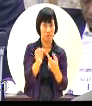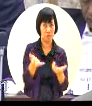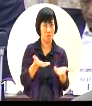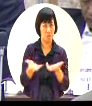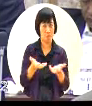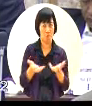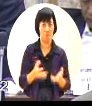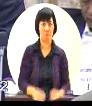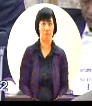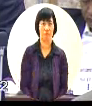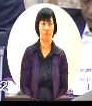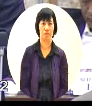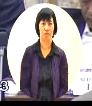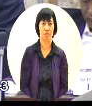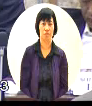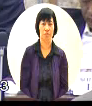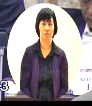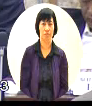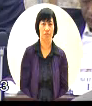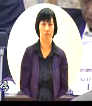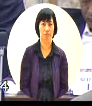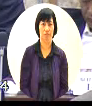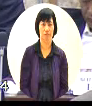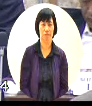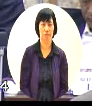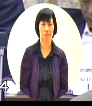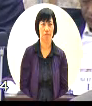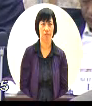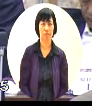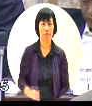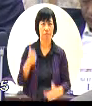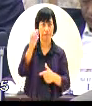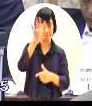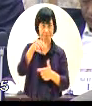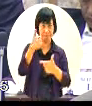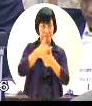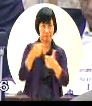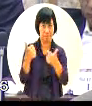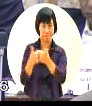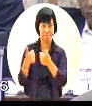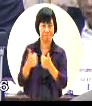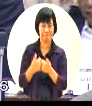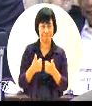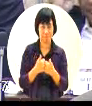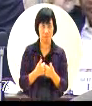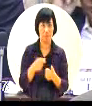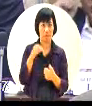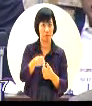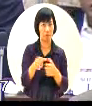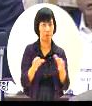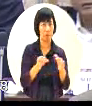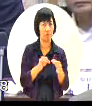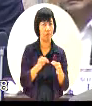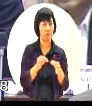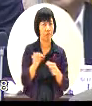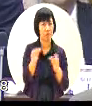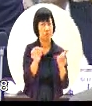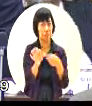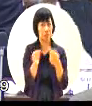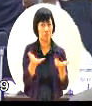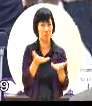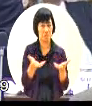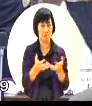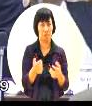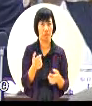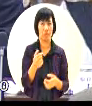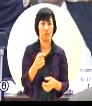务伊迄个经建会伊所关心的，就是讲安尼财务，伊就是伊那是